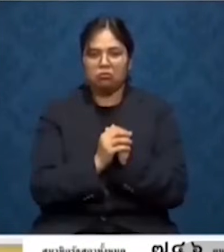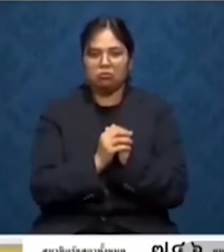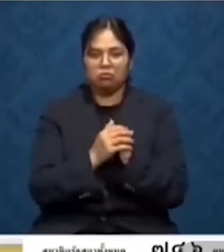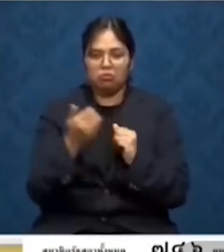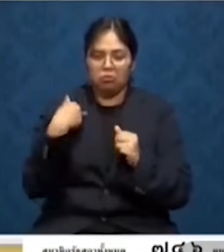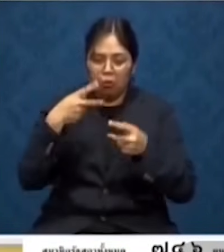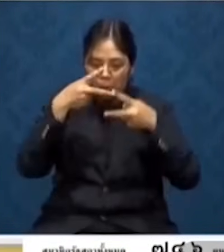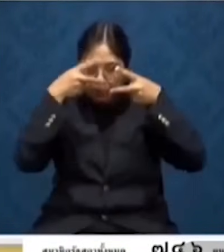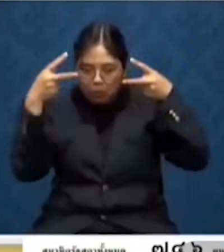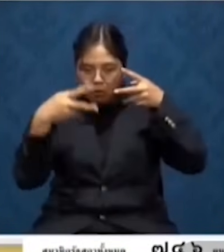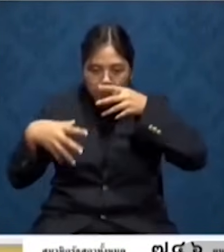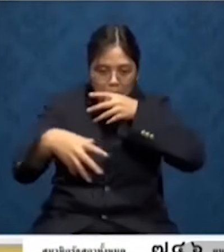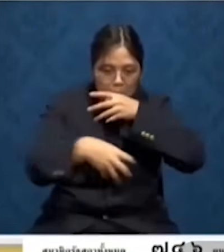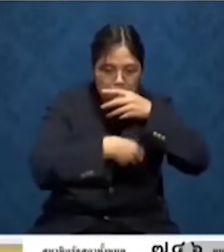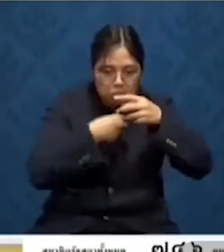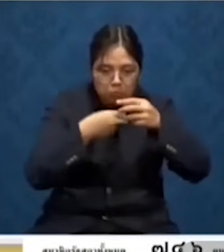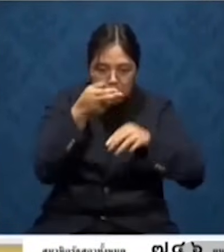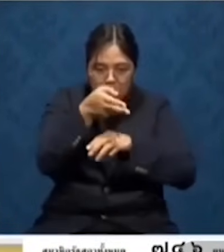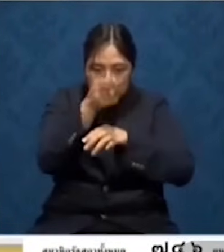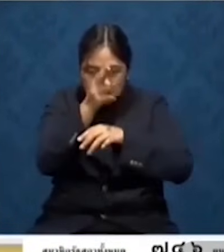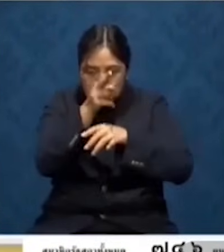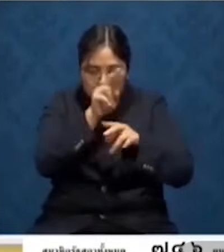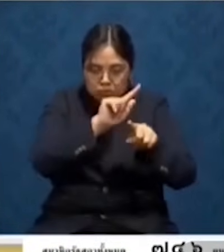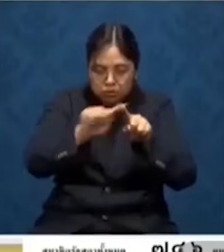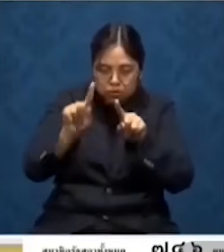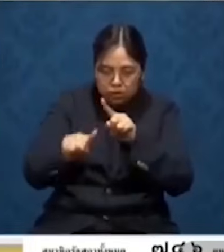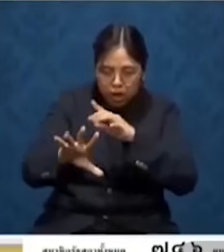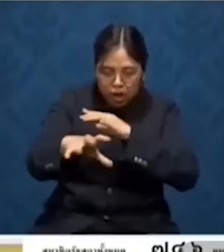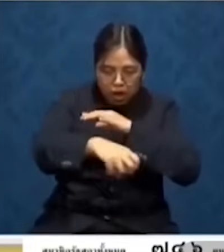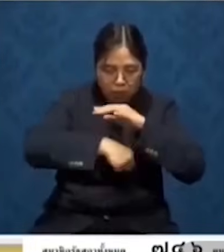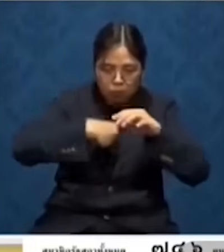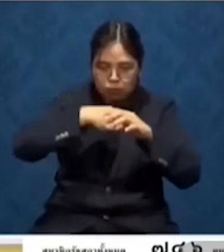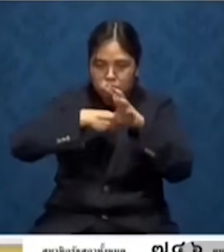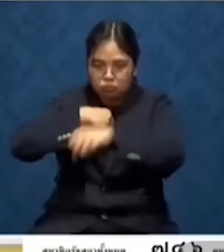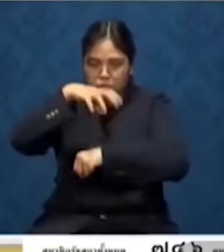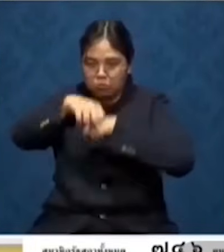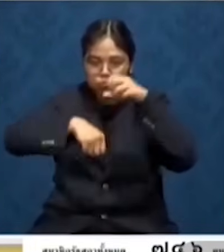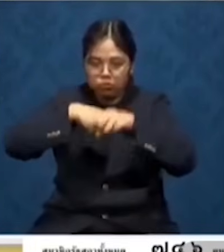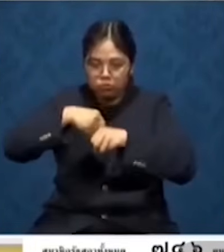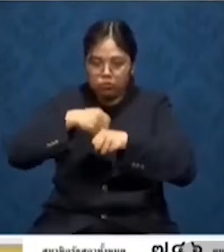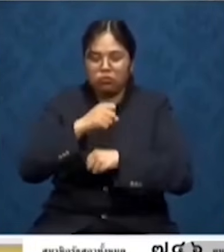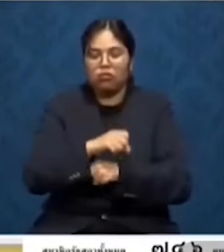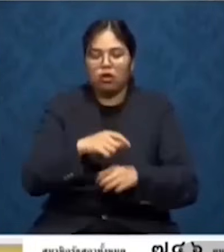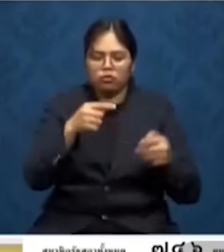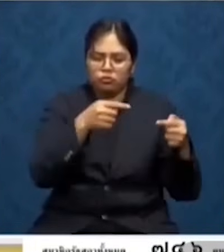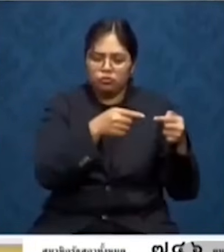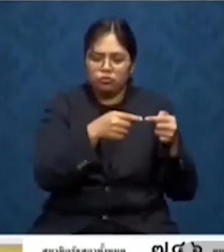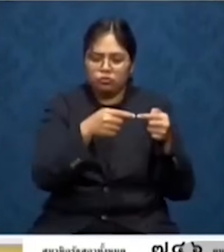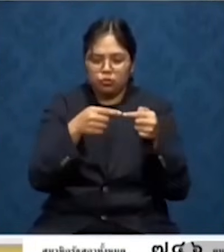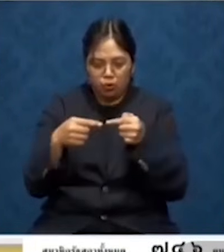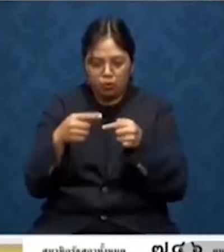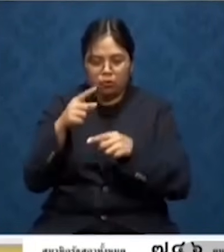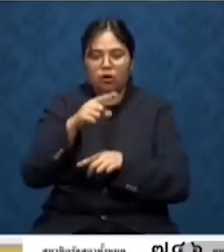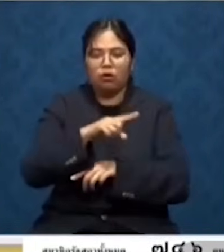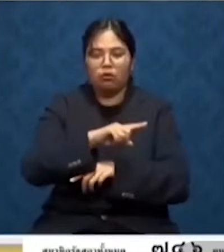ล้นปืนที่นั่นนิดที่นี่หน่อยจนถึง12